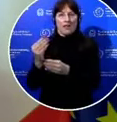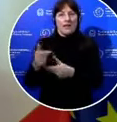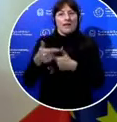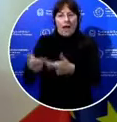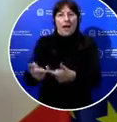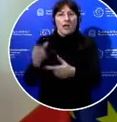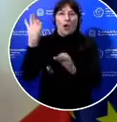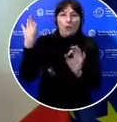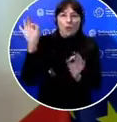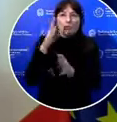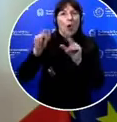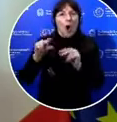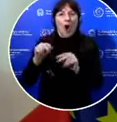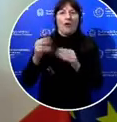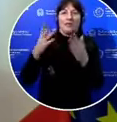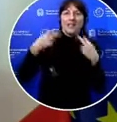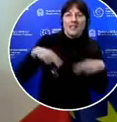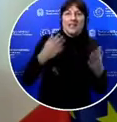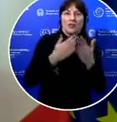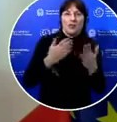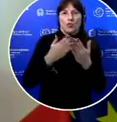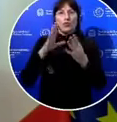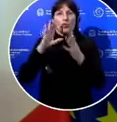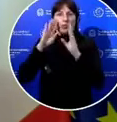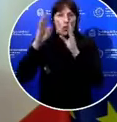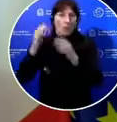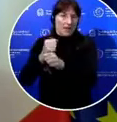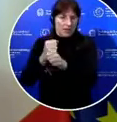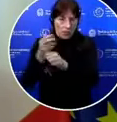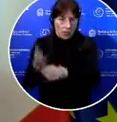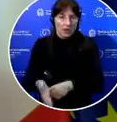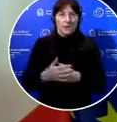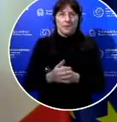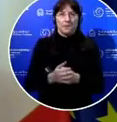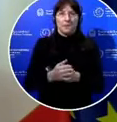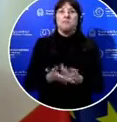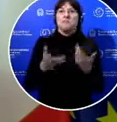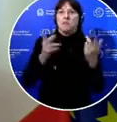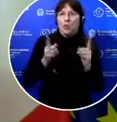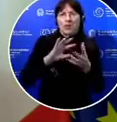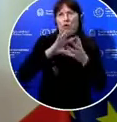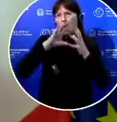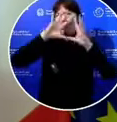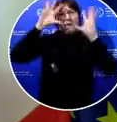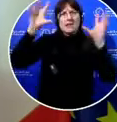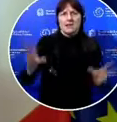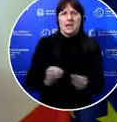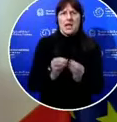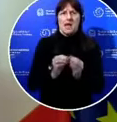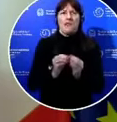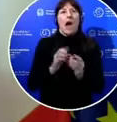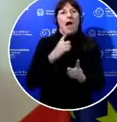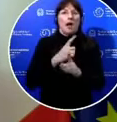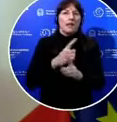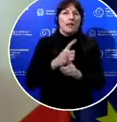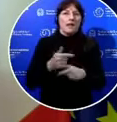vita, di studio e di occupazione. E anche questo un pezzo di una politica complessiva che può dare un